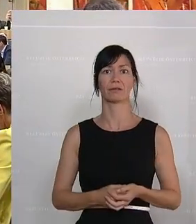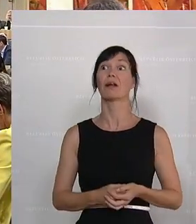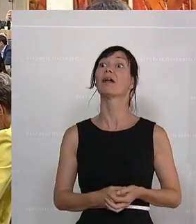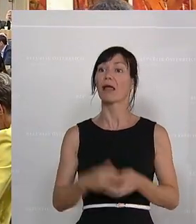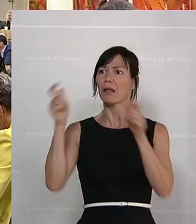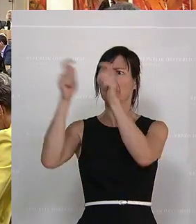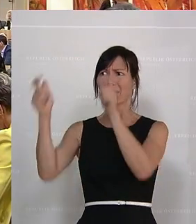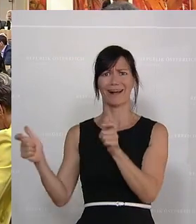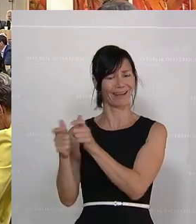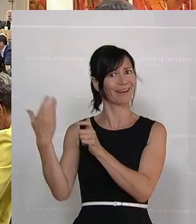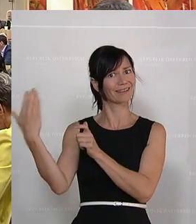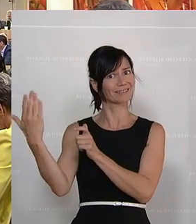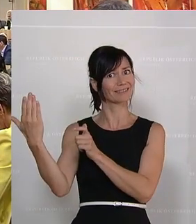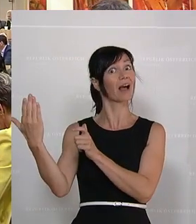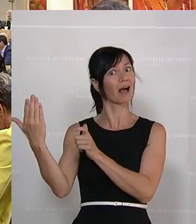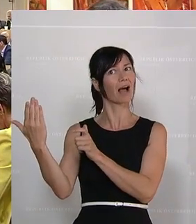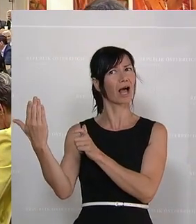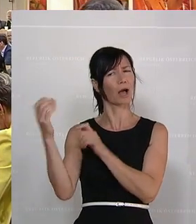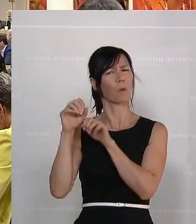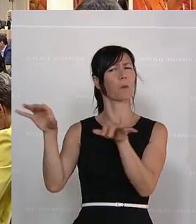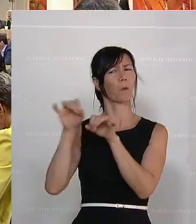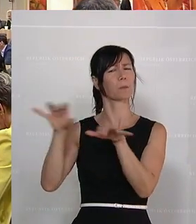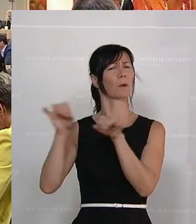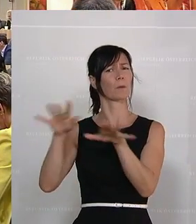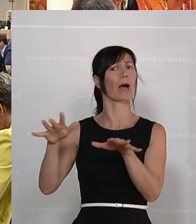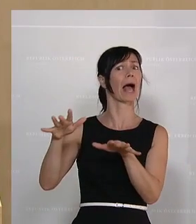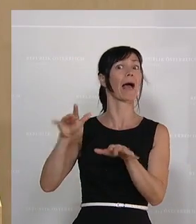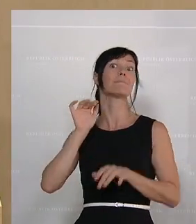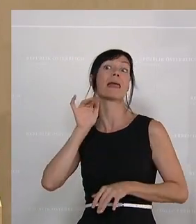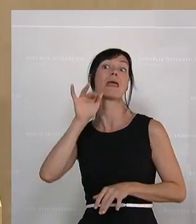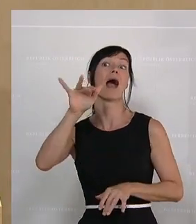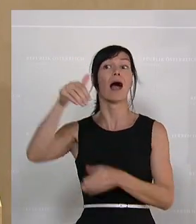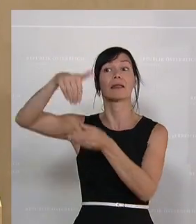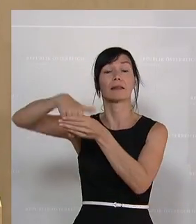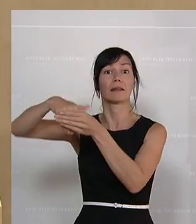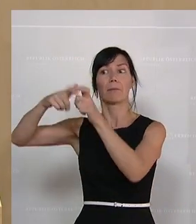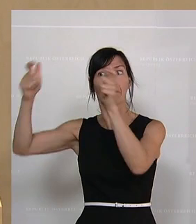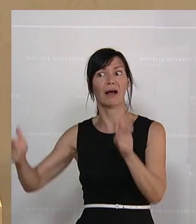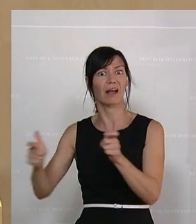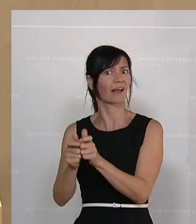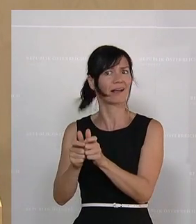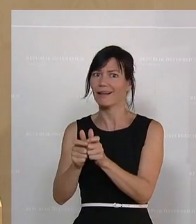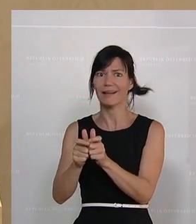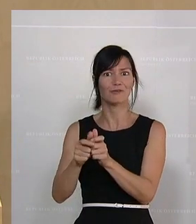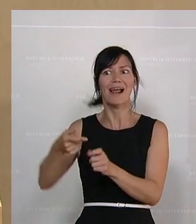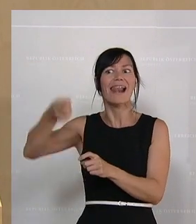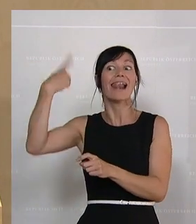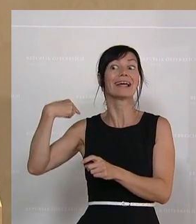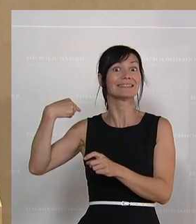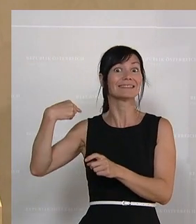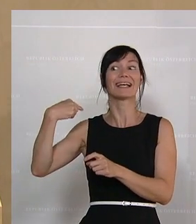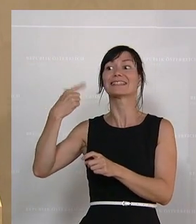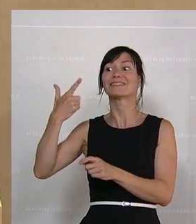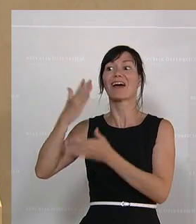paket wie es von ihnen großspurig als milliarden paket angekündigt wird wiederholen sie mehr oder weniger die fehler der letzten zweieinhalb